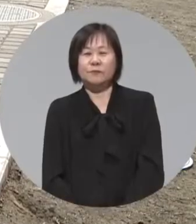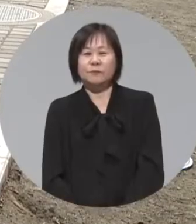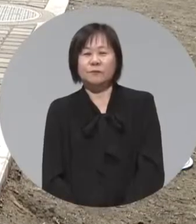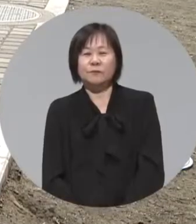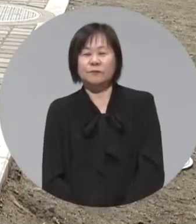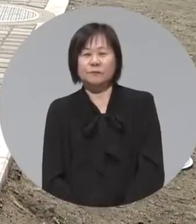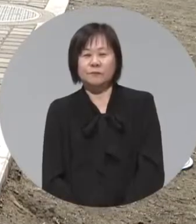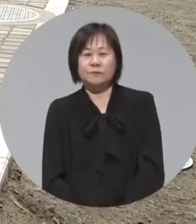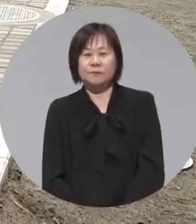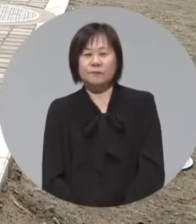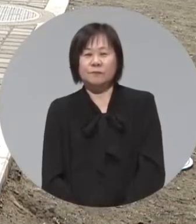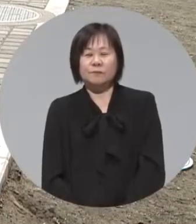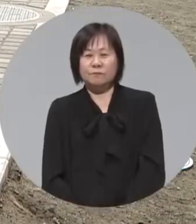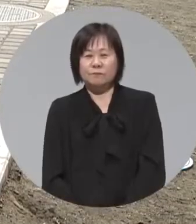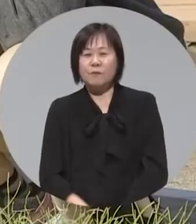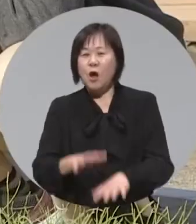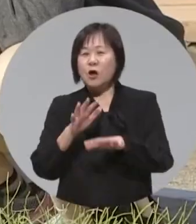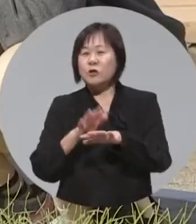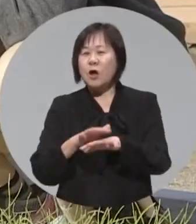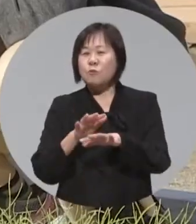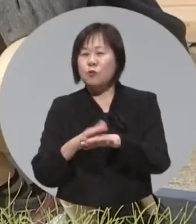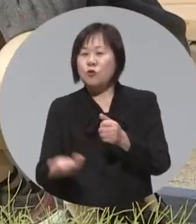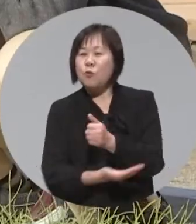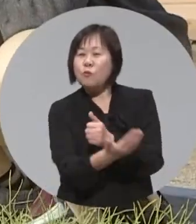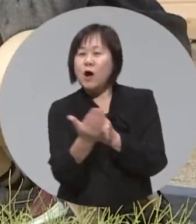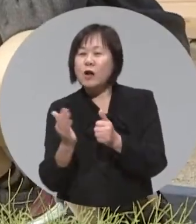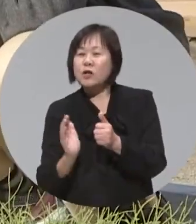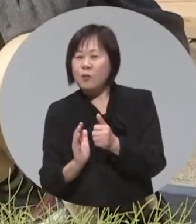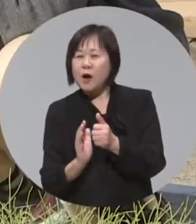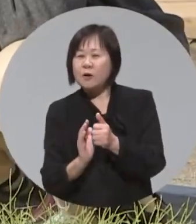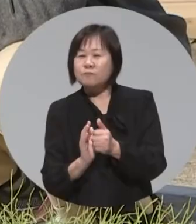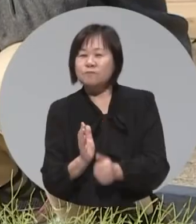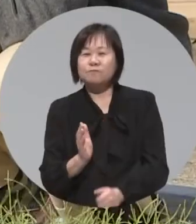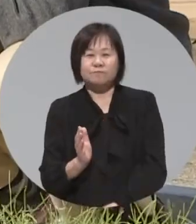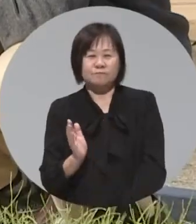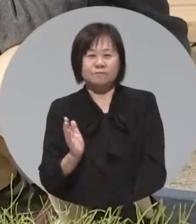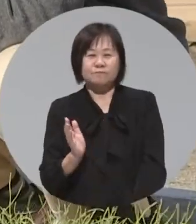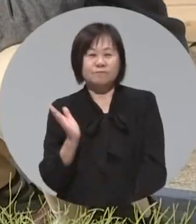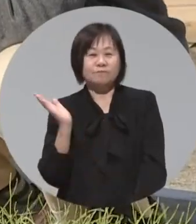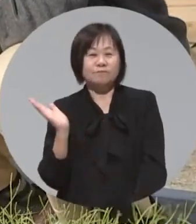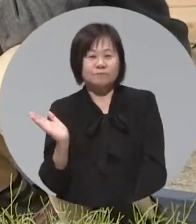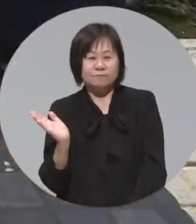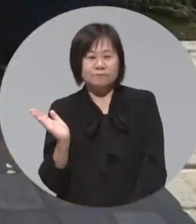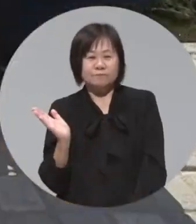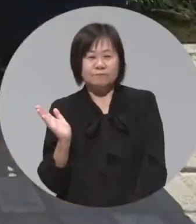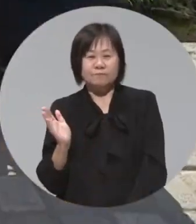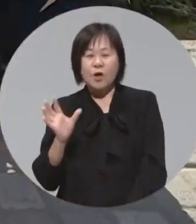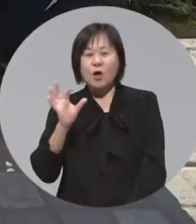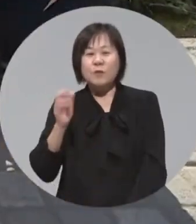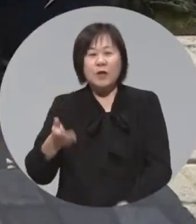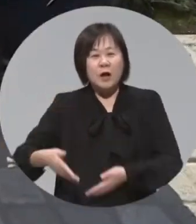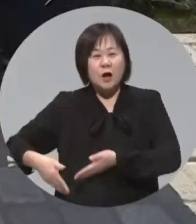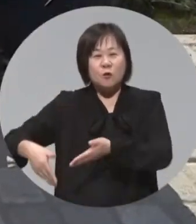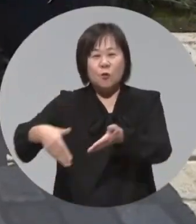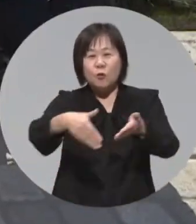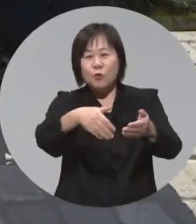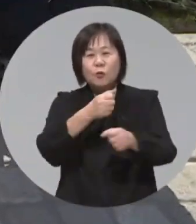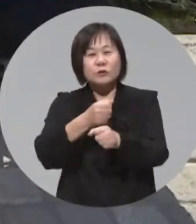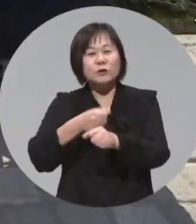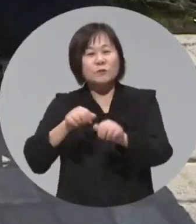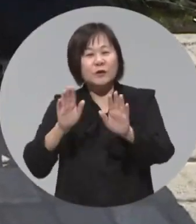前橋メダカのいる田んぼの周りには50周年記念事業としてメダカロードが完成しました